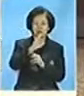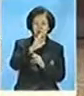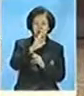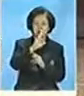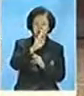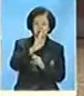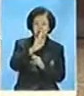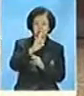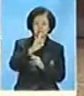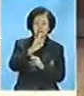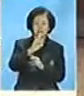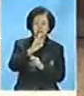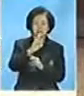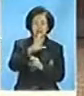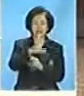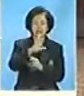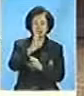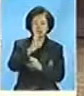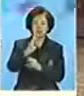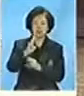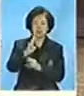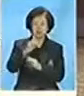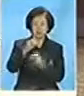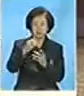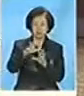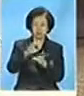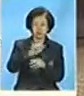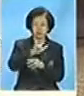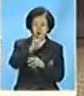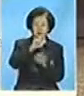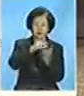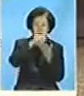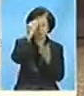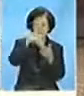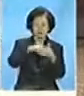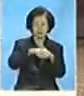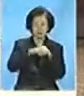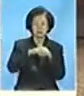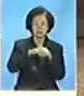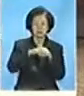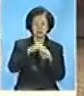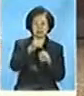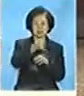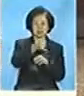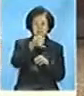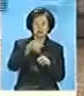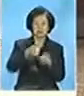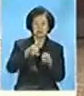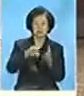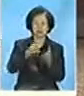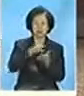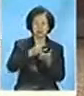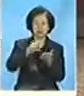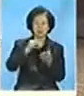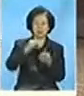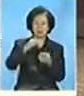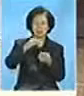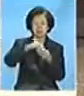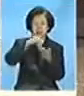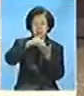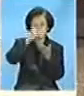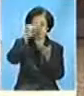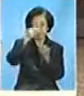แล้วก็ผมก็บินไปเรียนต่อที่ประเทศอังกฤษแล้วมาเข้ามาวิทยาลัยที่สหรัฐอเมริก